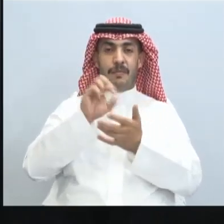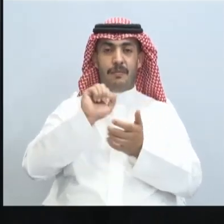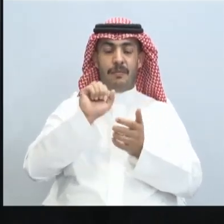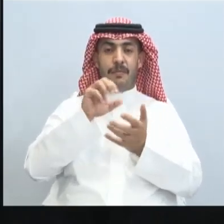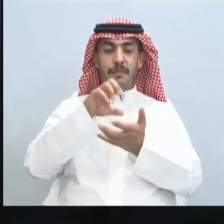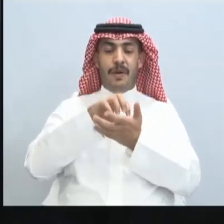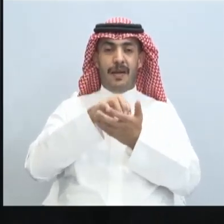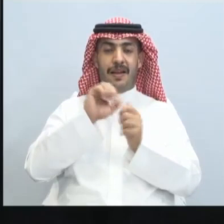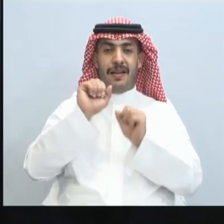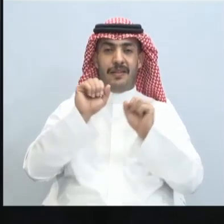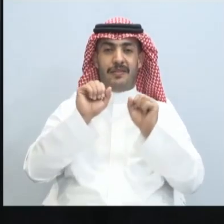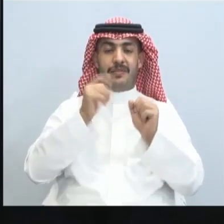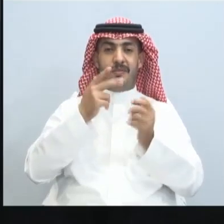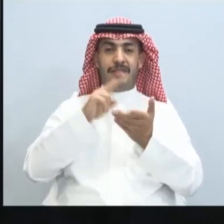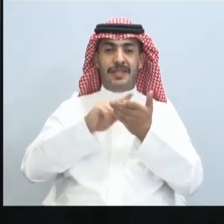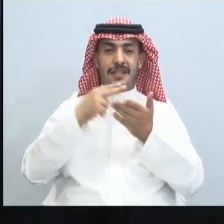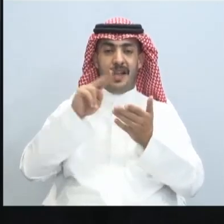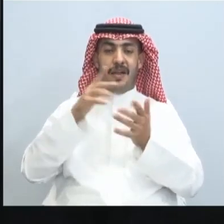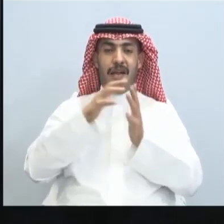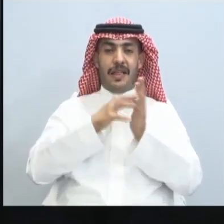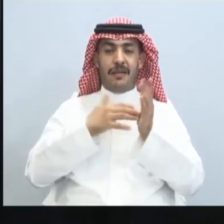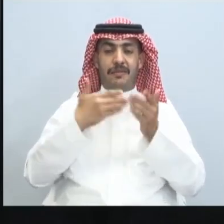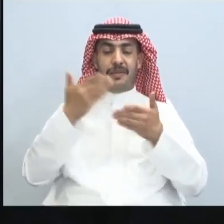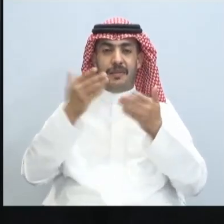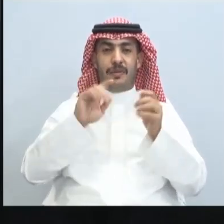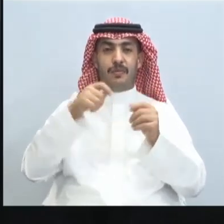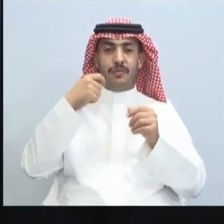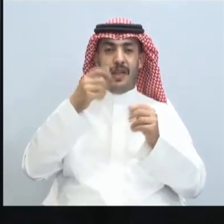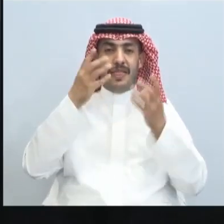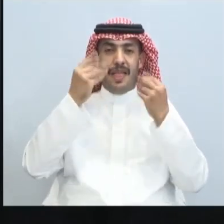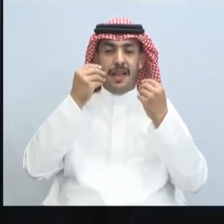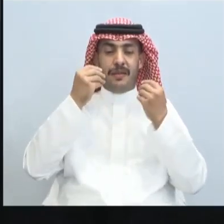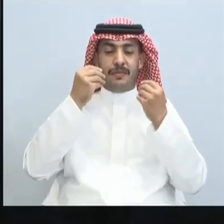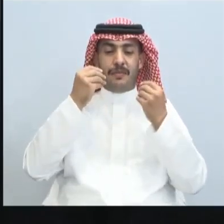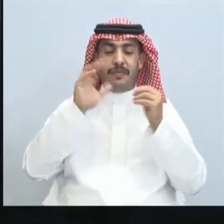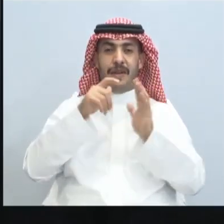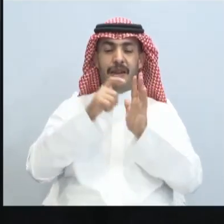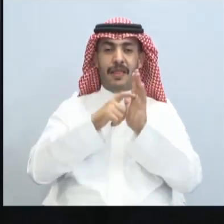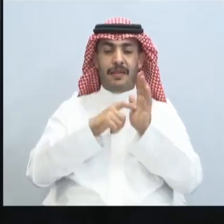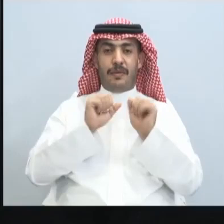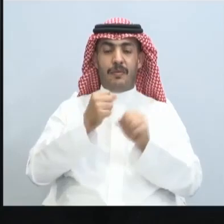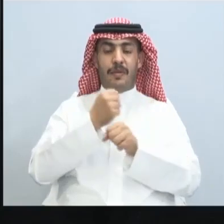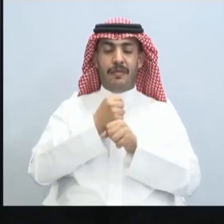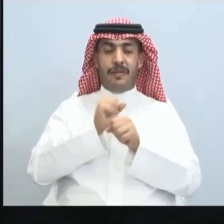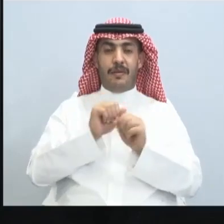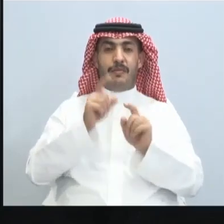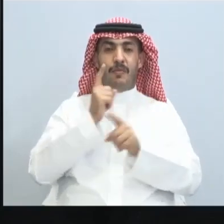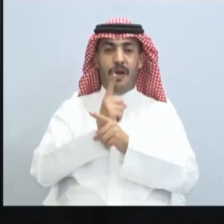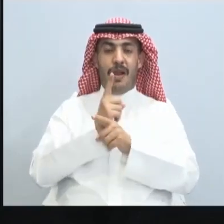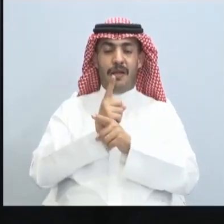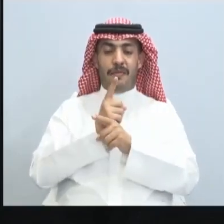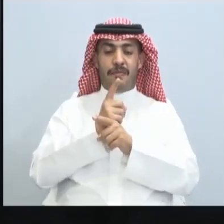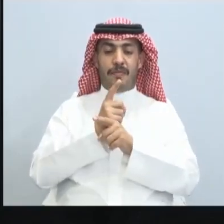دليل فيما يتعلق في المراسلات والخطابات فمثلا وزاره التعليم لديها انظمه لموظفيها والمعلمين